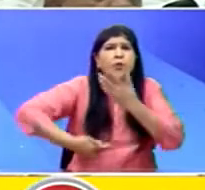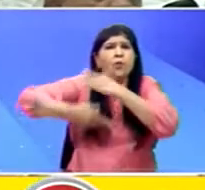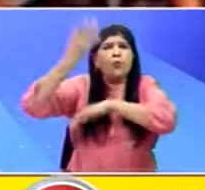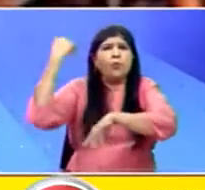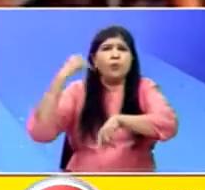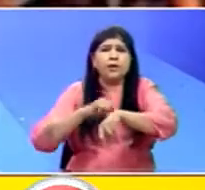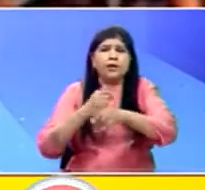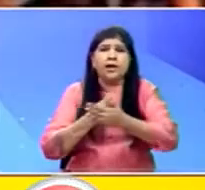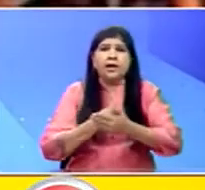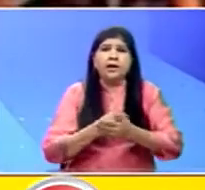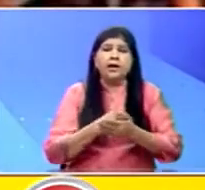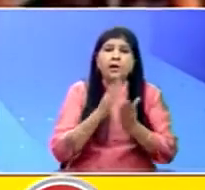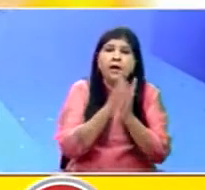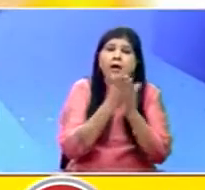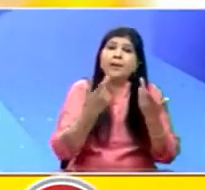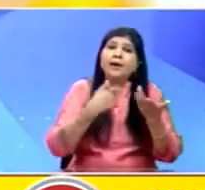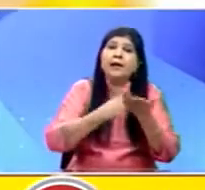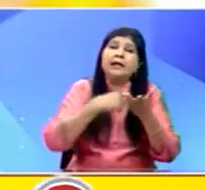साल पुराना हमारा